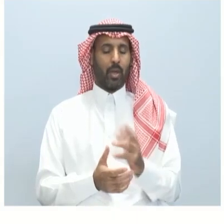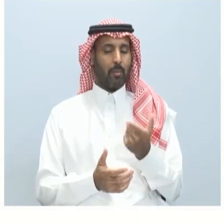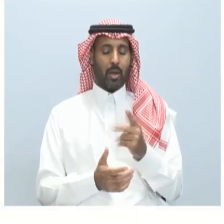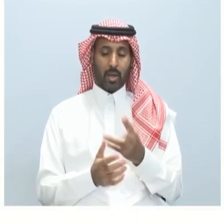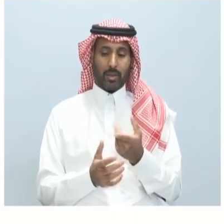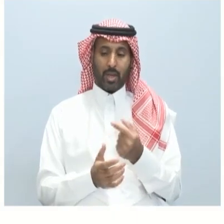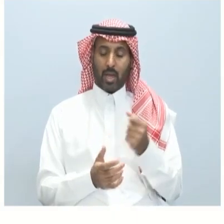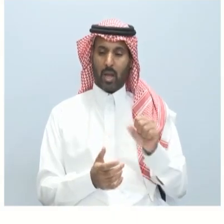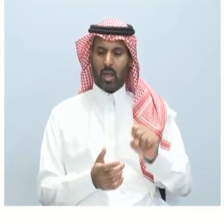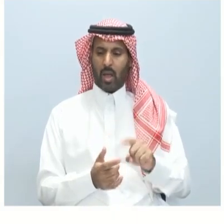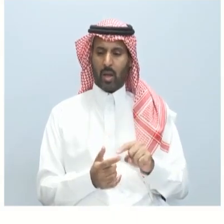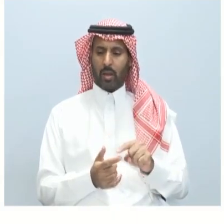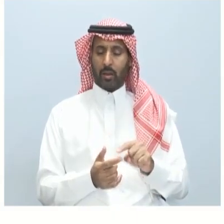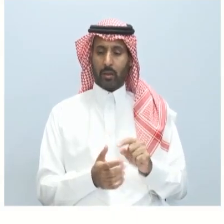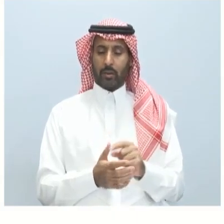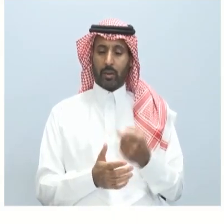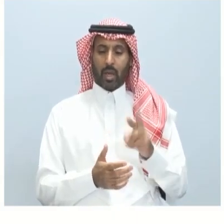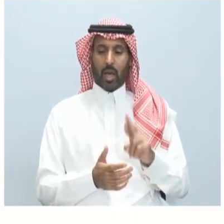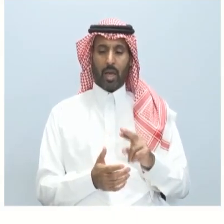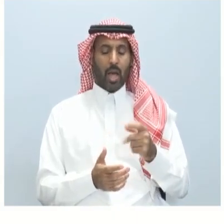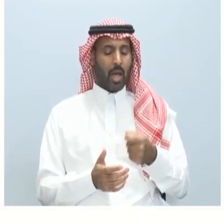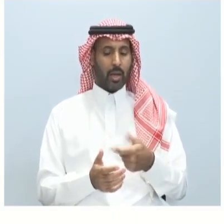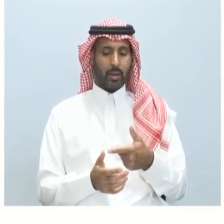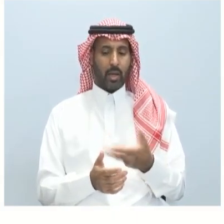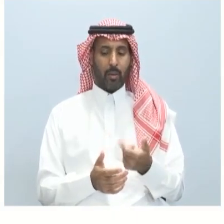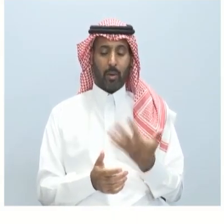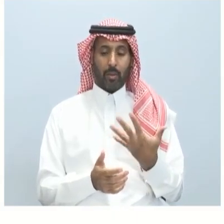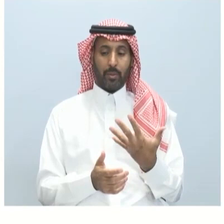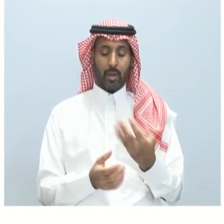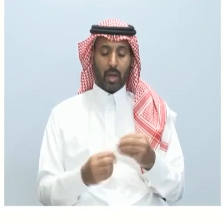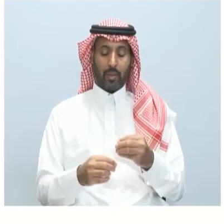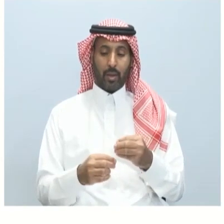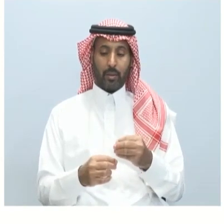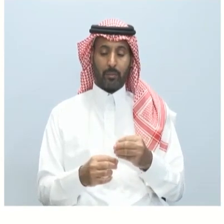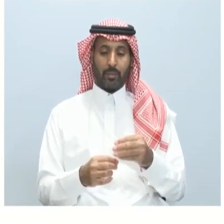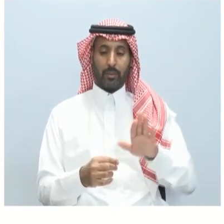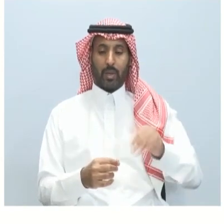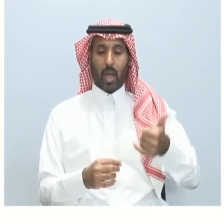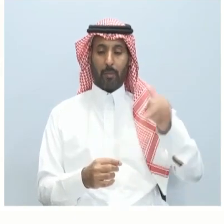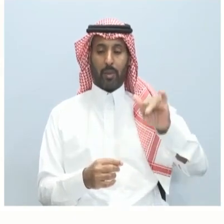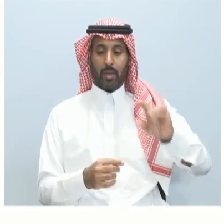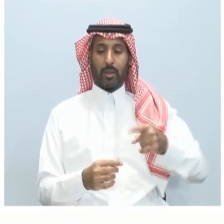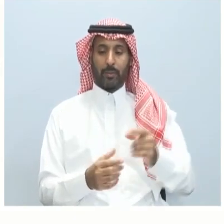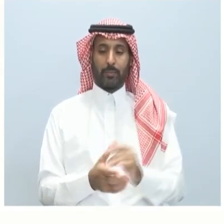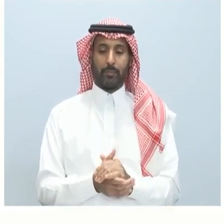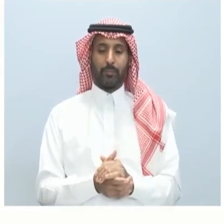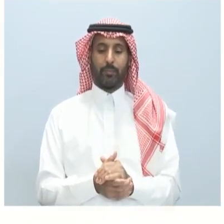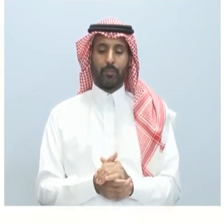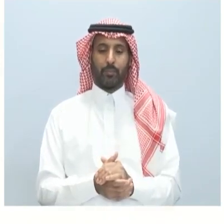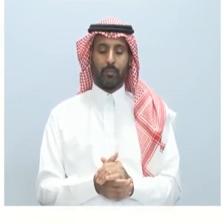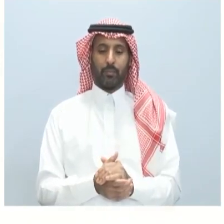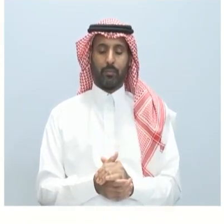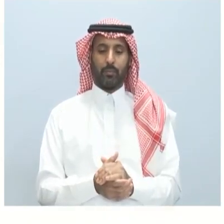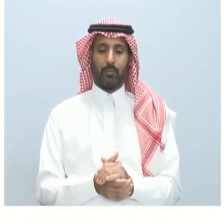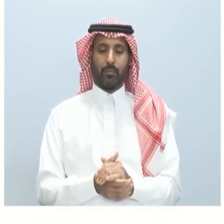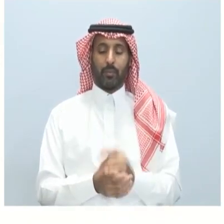ليكن او كما اعطانا في السؤال سامي معه خمس ريالات اكثر من سامر اذا اذا